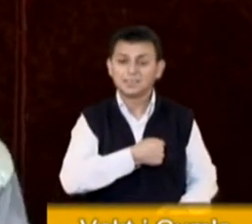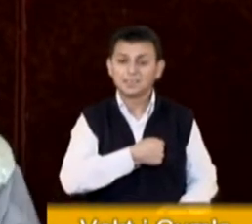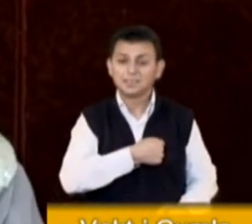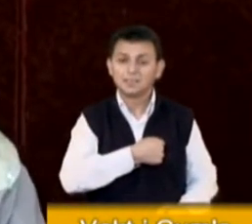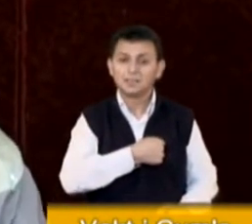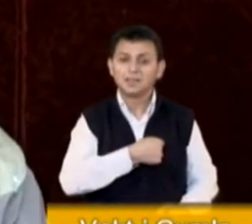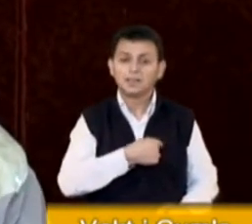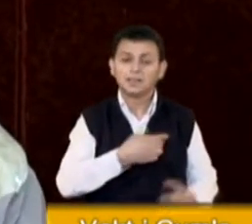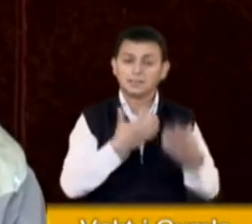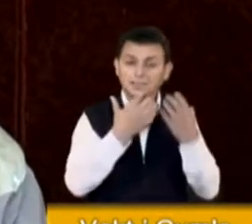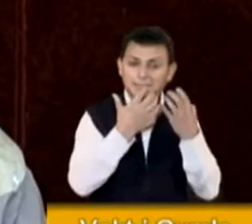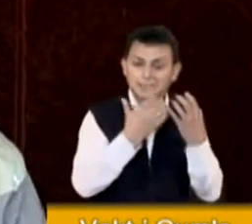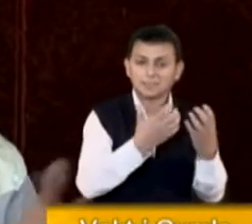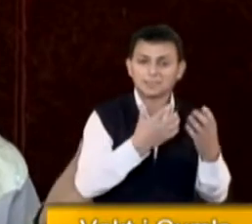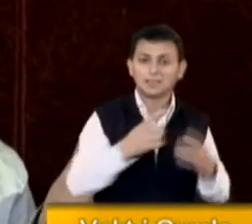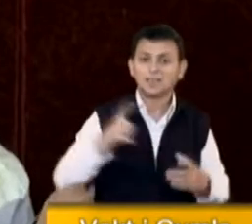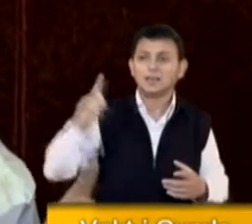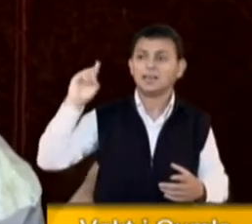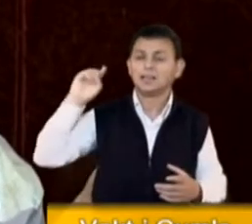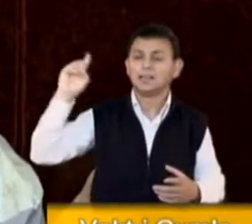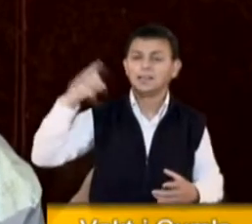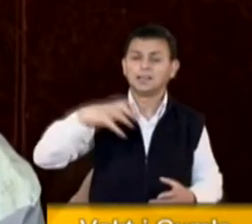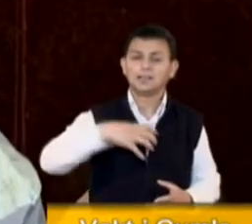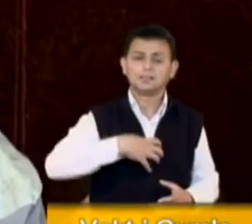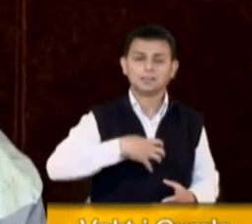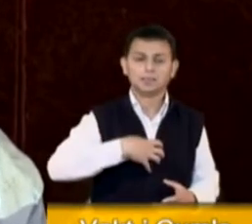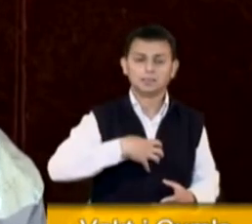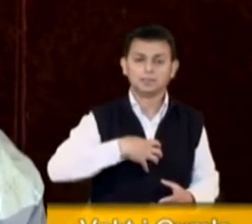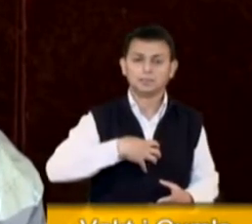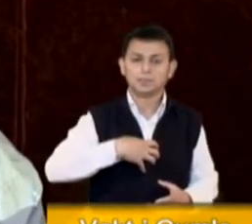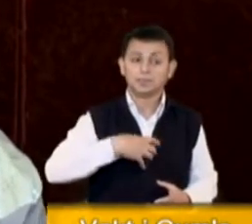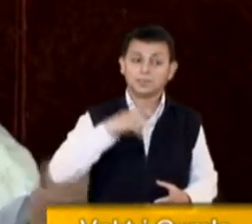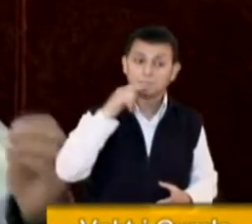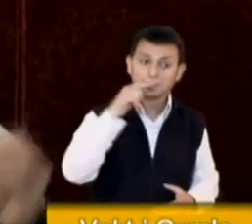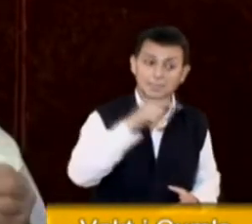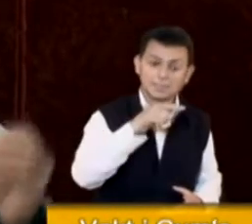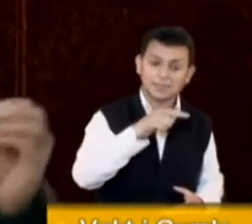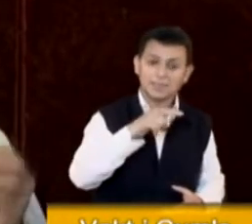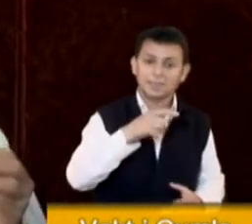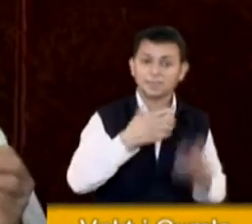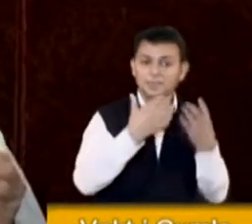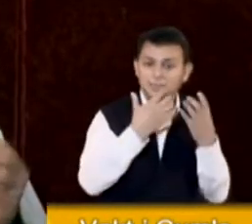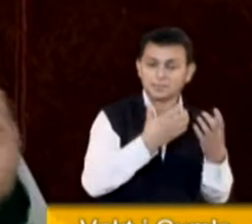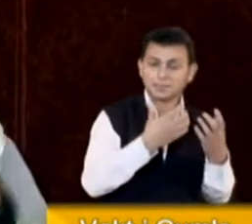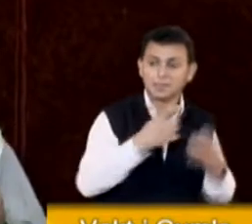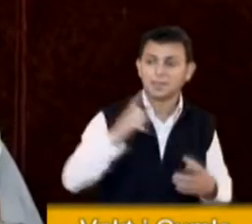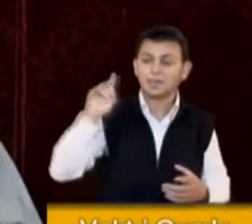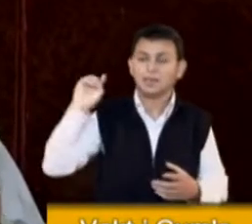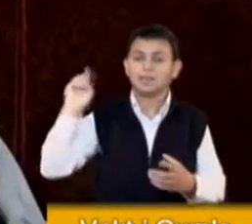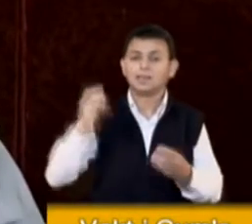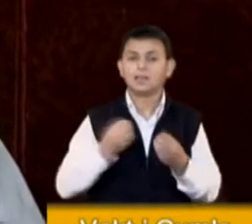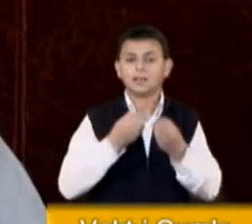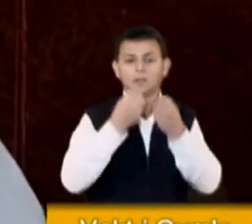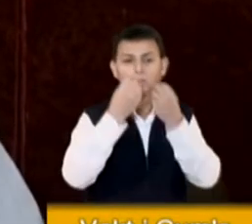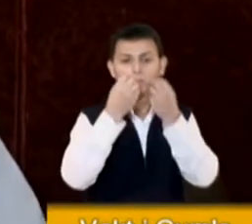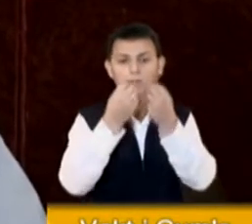hiçbir yaratık yoktur ki rızkı Allah'a mahsus olmasın. Yani sağa sola gitme diyor. Senin rızkını, terfiini Cenab-ı Hak nasip